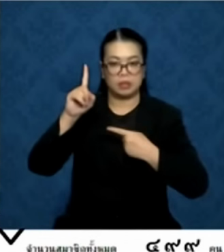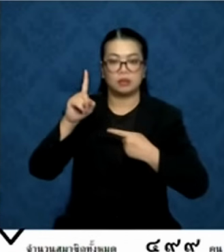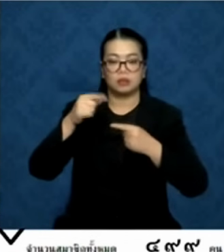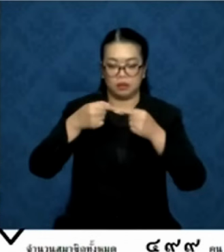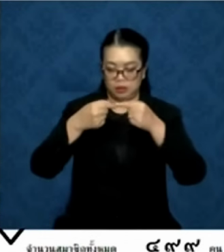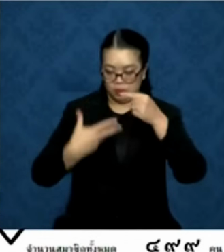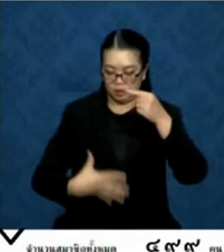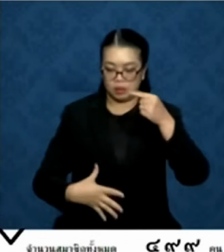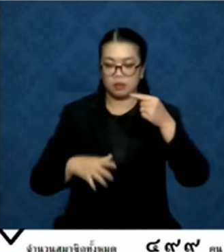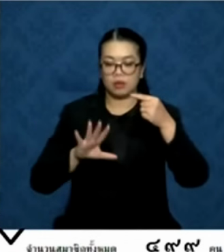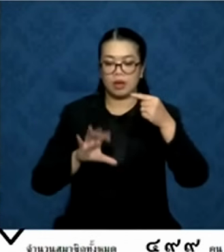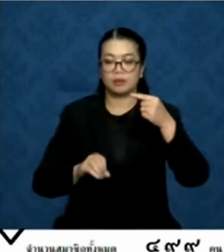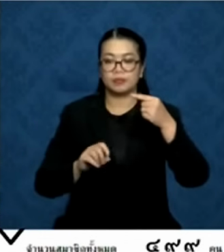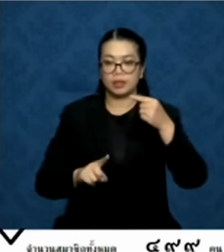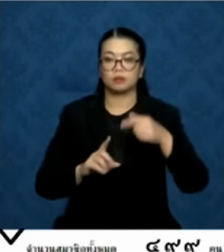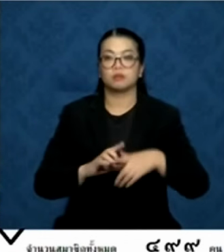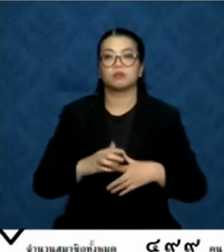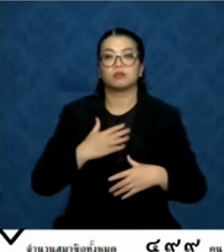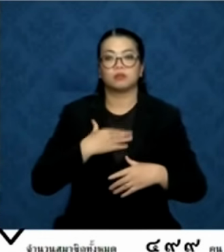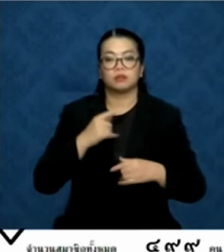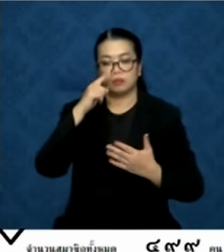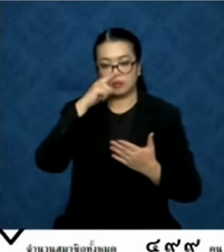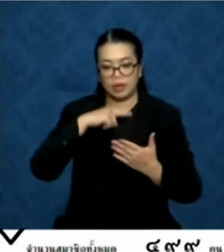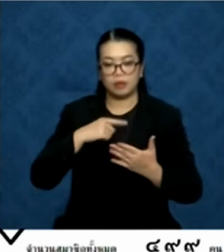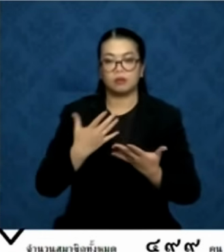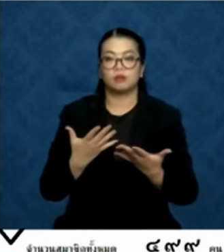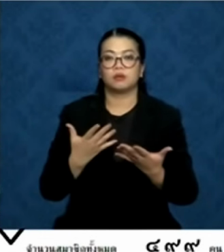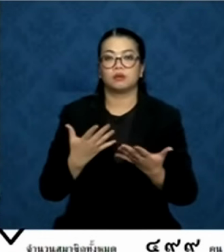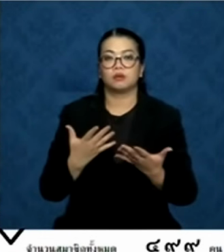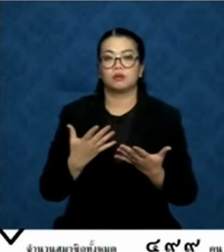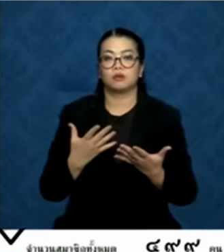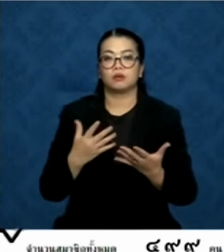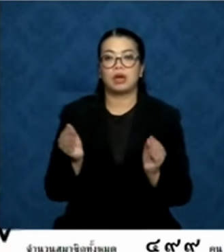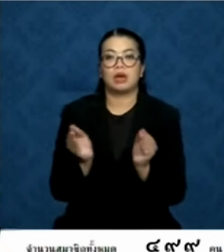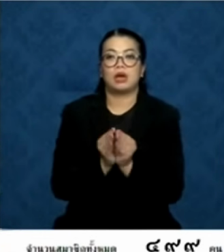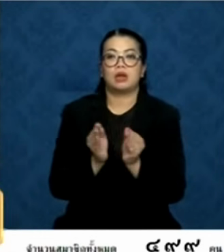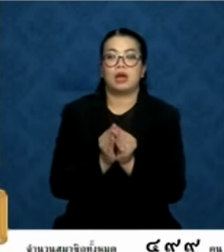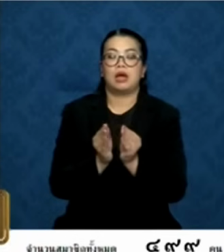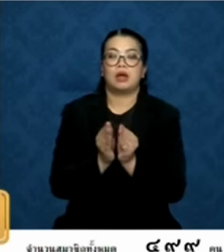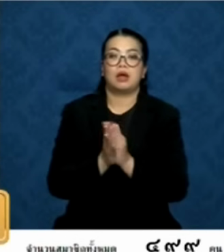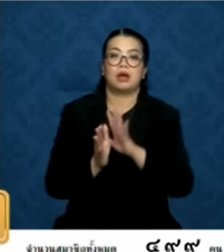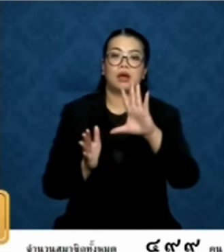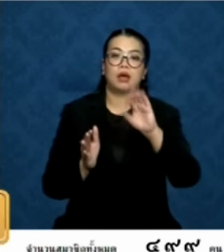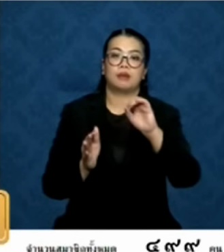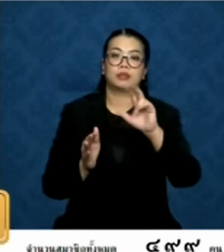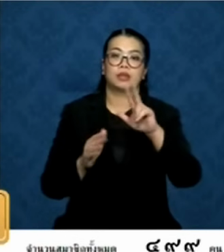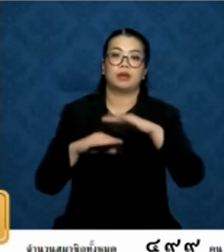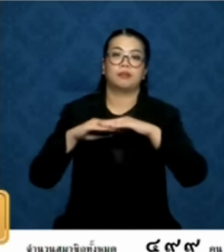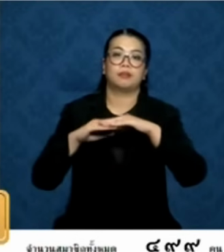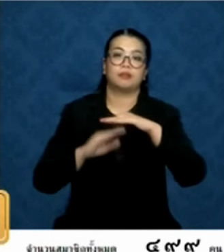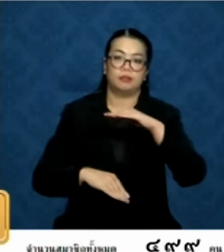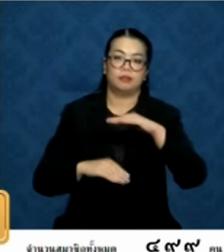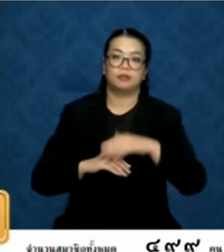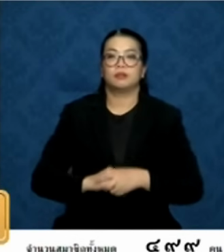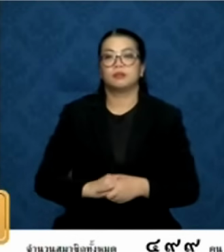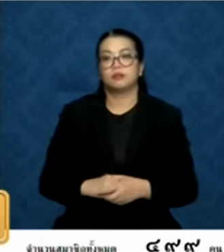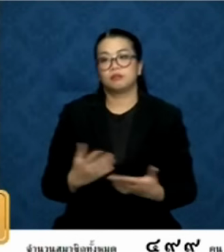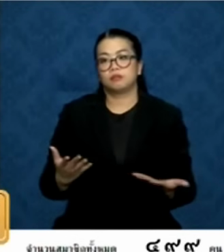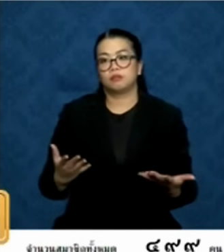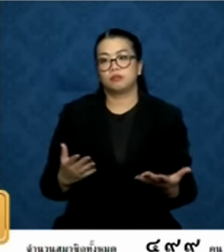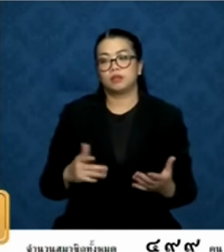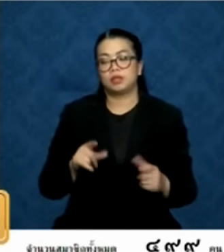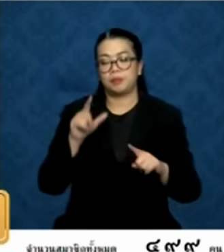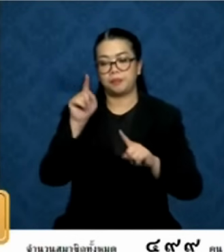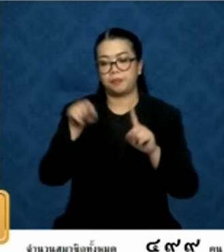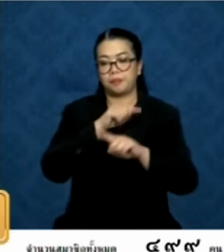51และหรือได้คะแนนไม่ต่ำกว่า53คะแนนและคะแนนเฉลี่ยการ